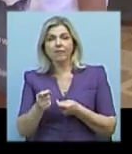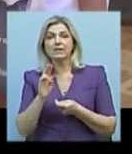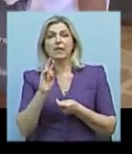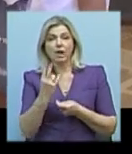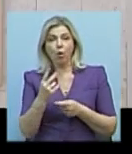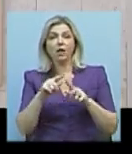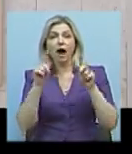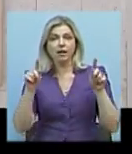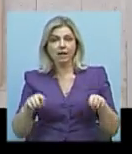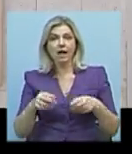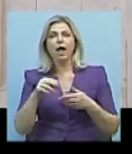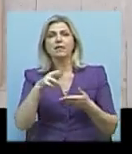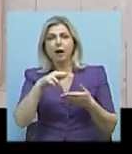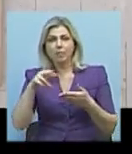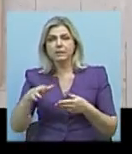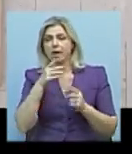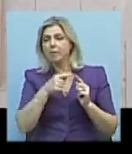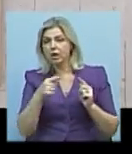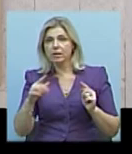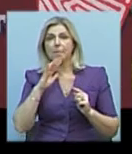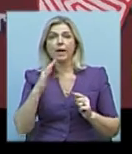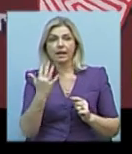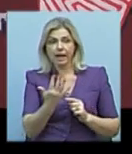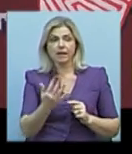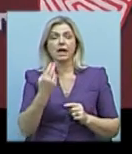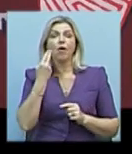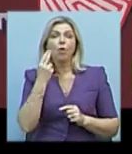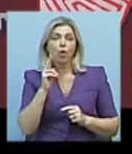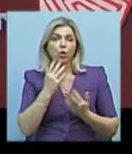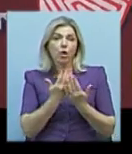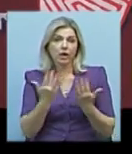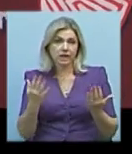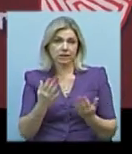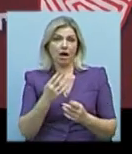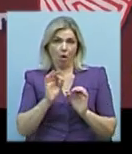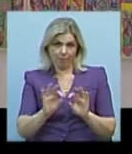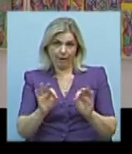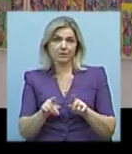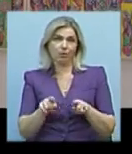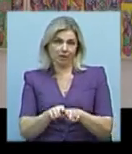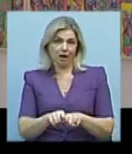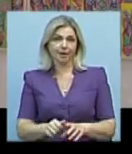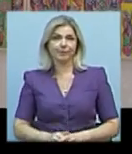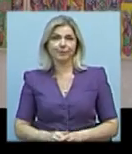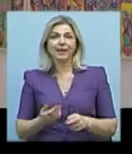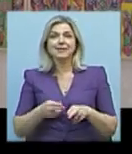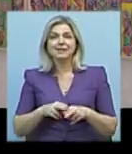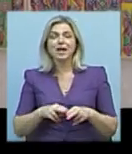картини, написані протягом останніх 5 років. Колористику своїх робіт пояснює так. Це спосіб